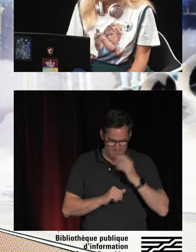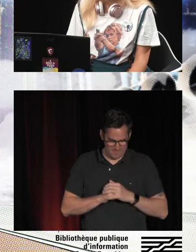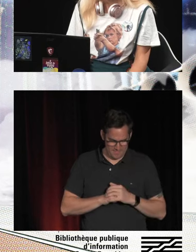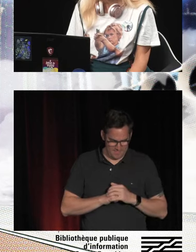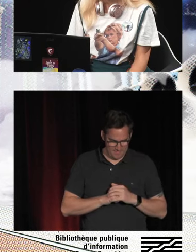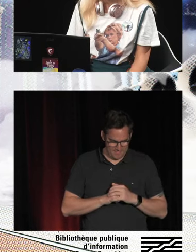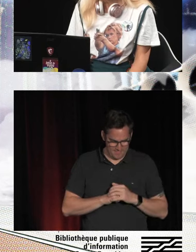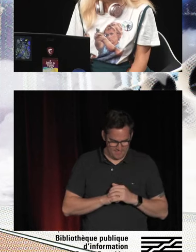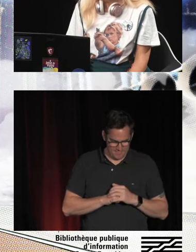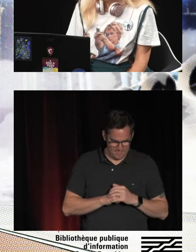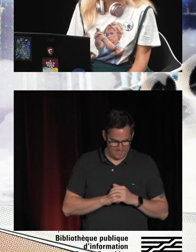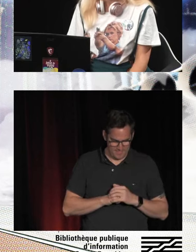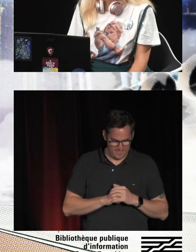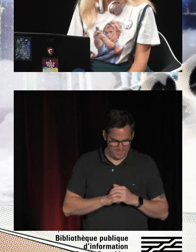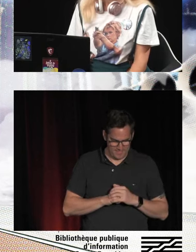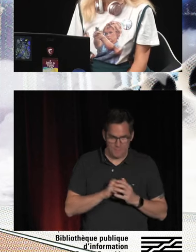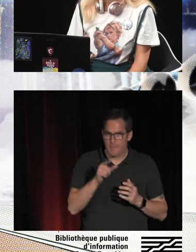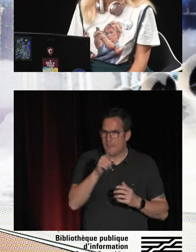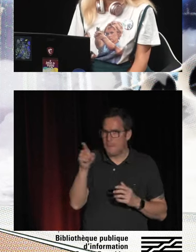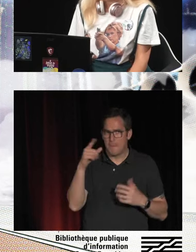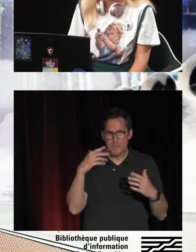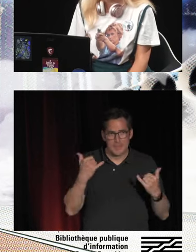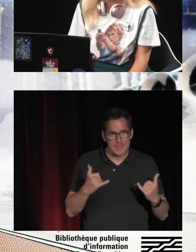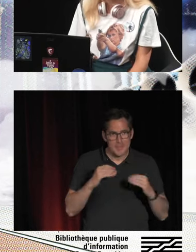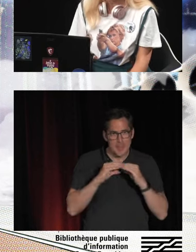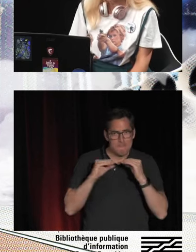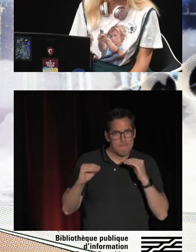Ok. Vous êtes sage, hein?